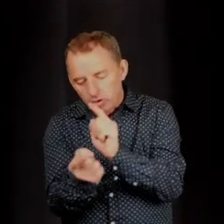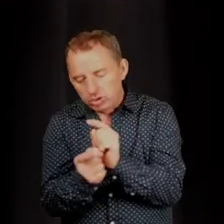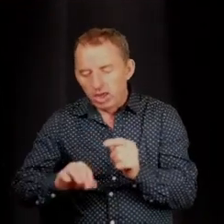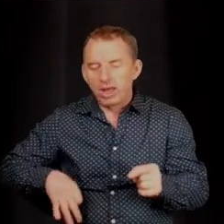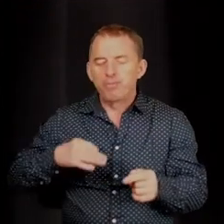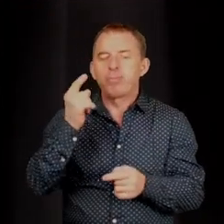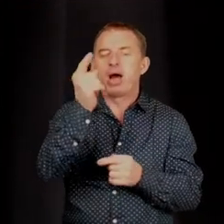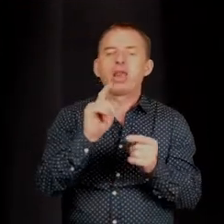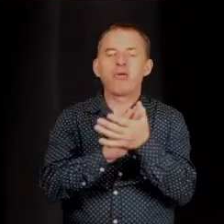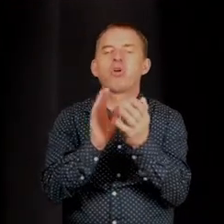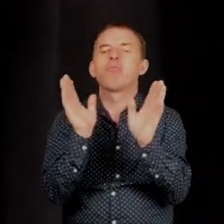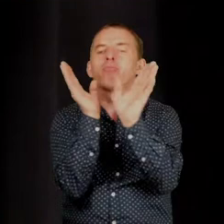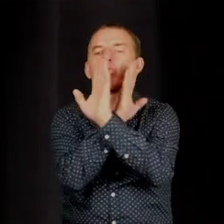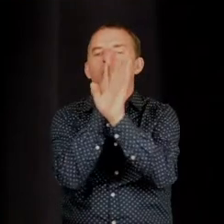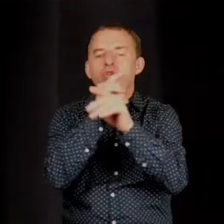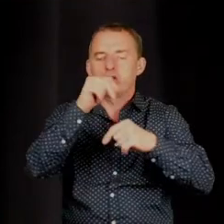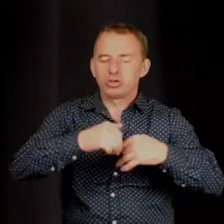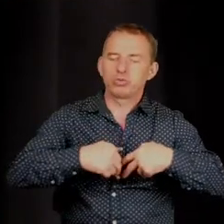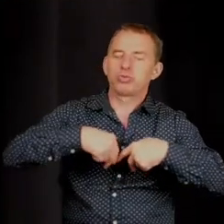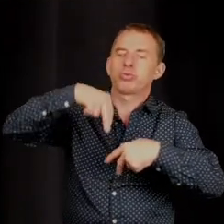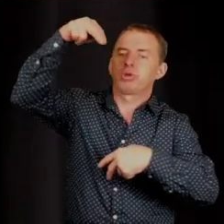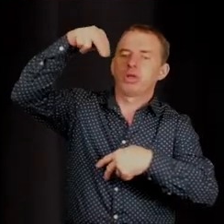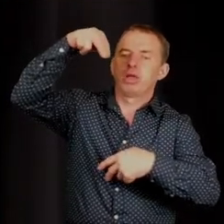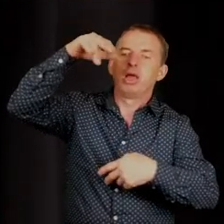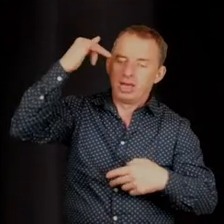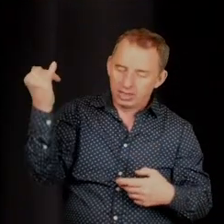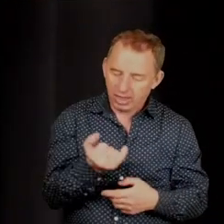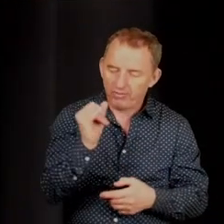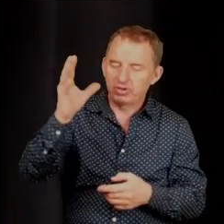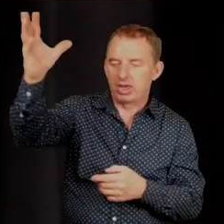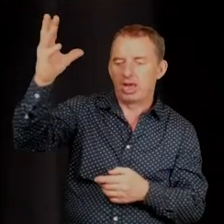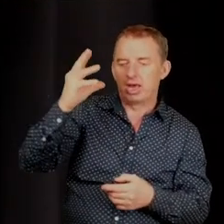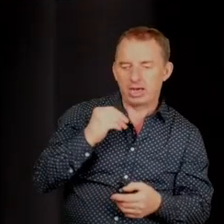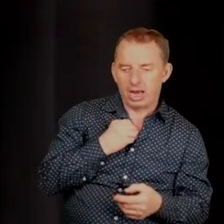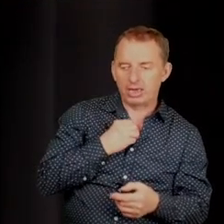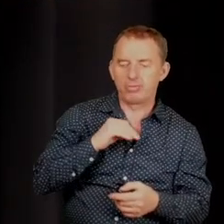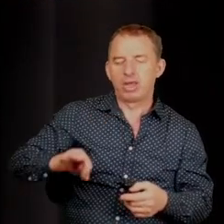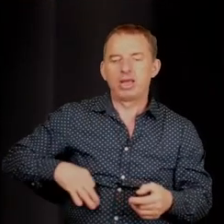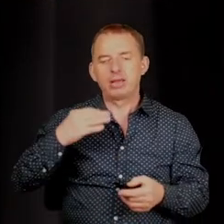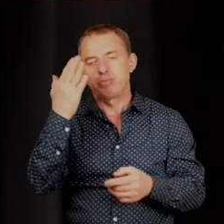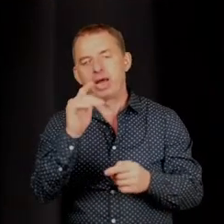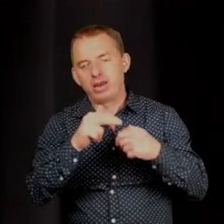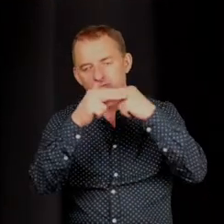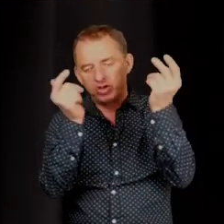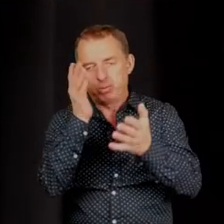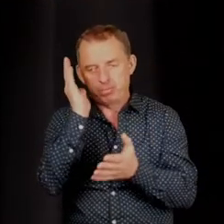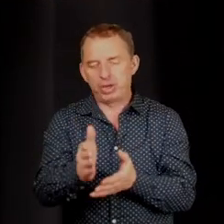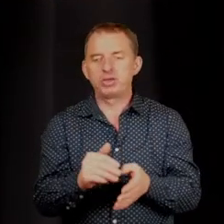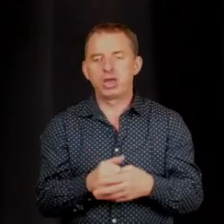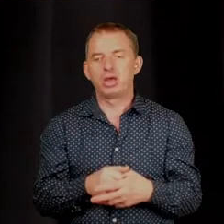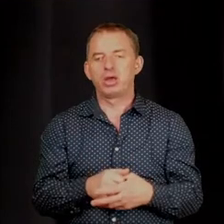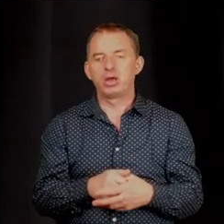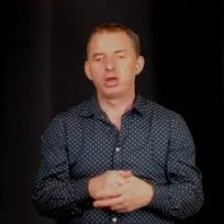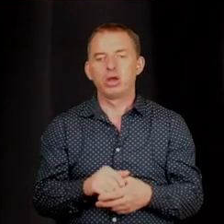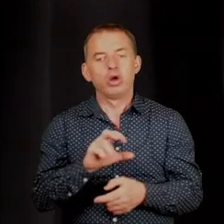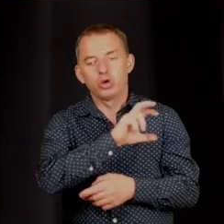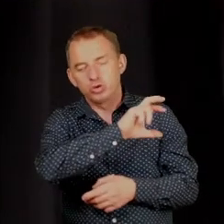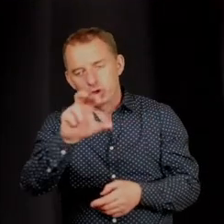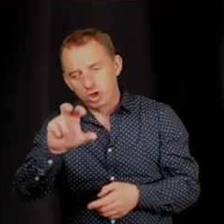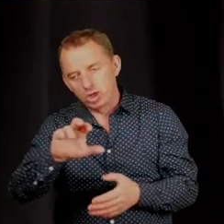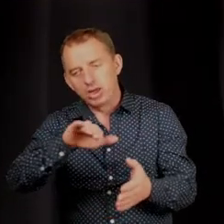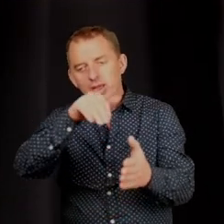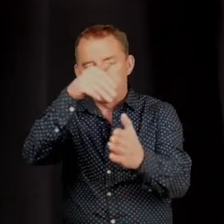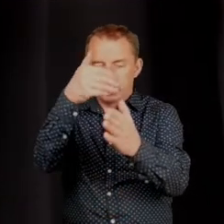w powietrzu. We'll always be with the Lord. I zawsze będziemy z Panem. Have you lost a loved one by death? Czy straciłeś kogoś,